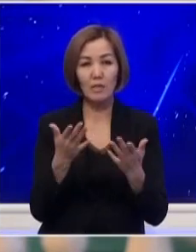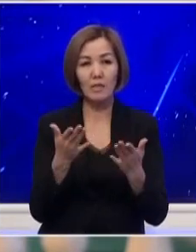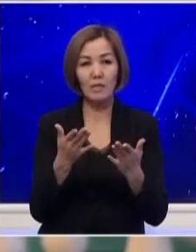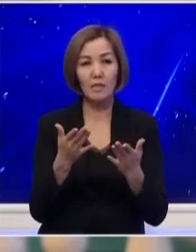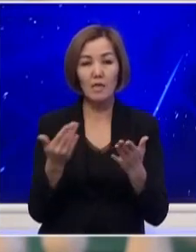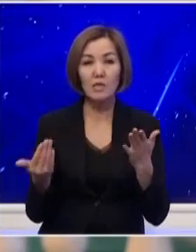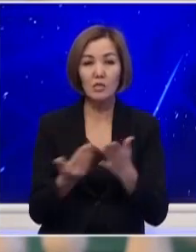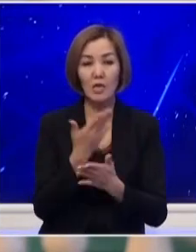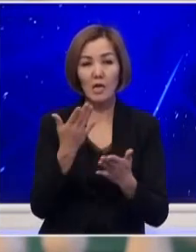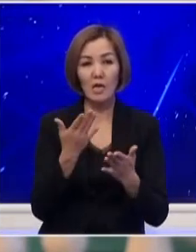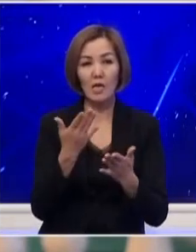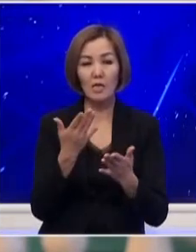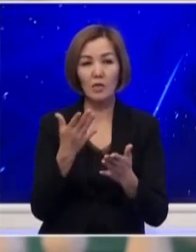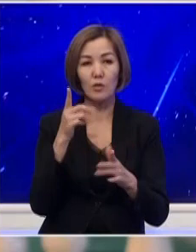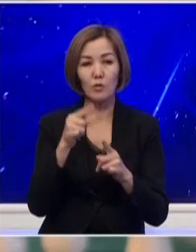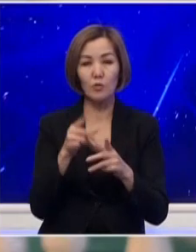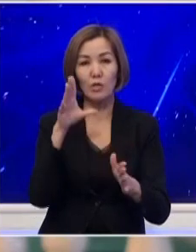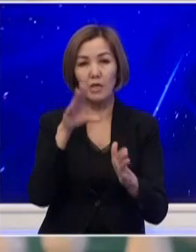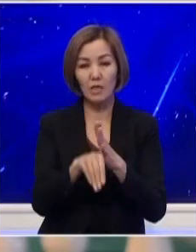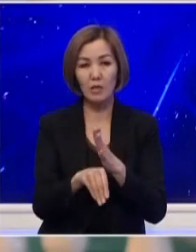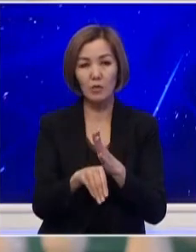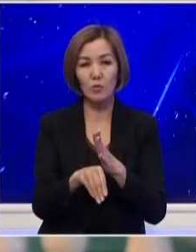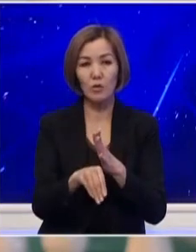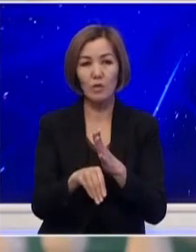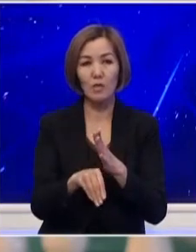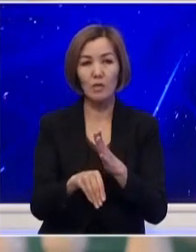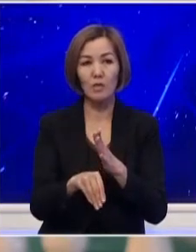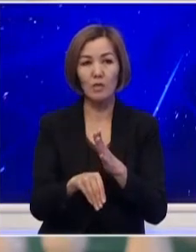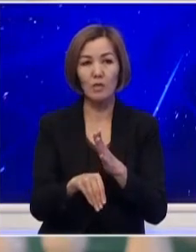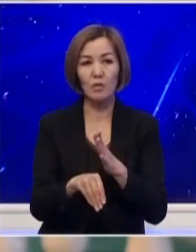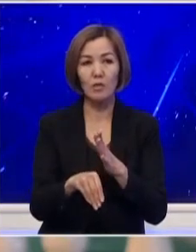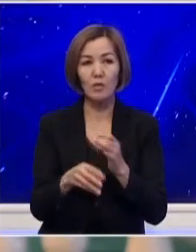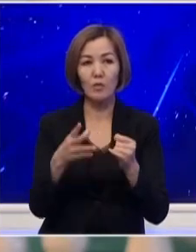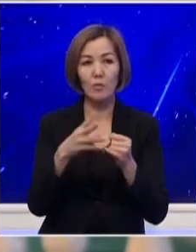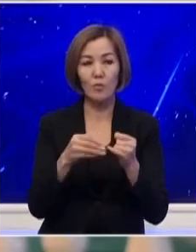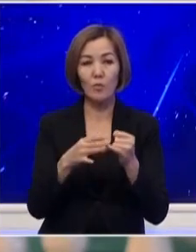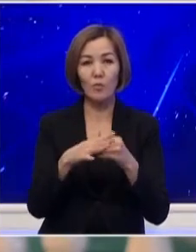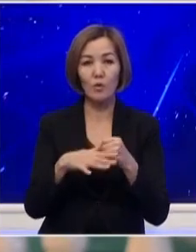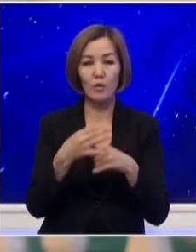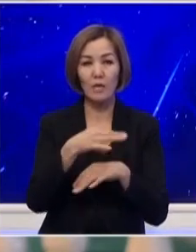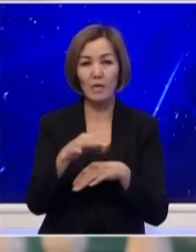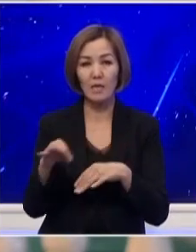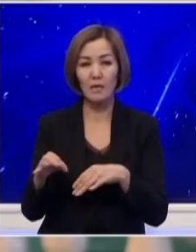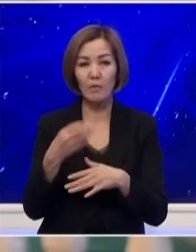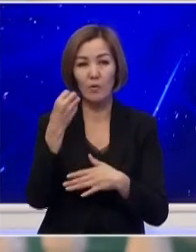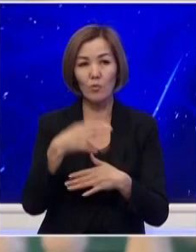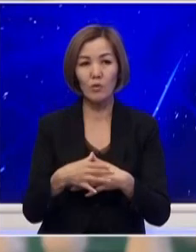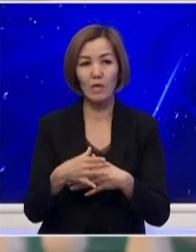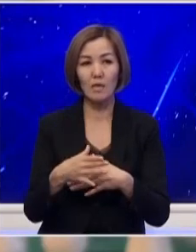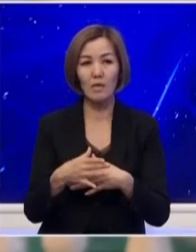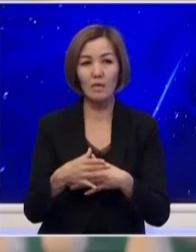терминологиялардың жаңашылдығы, медициналық терминологияның өңірлермен орталық